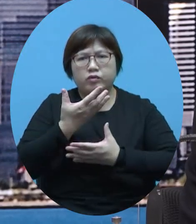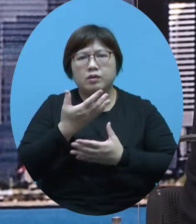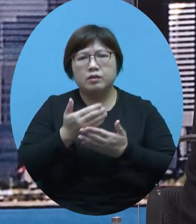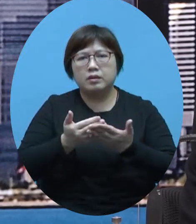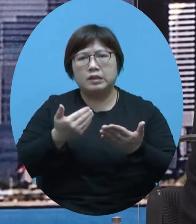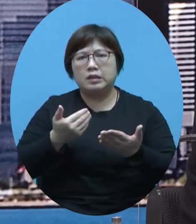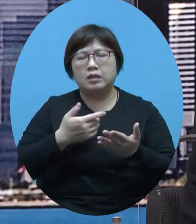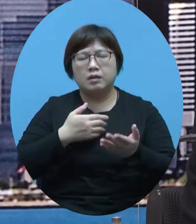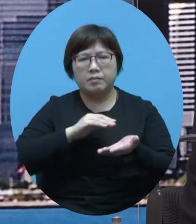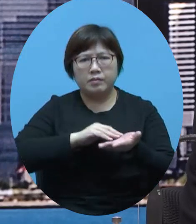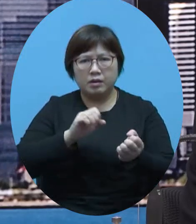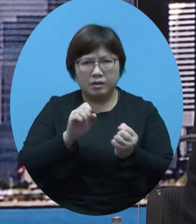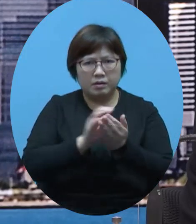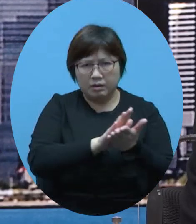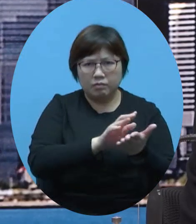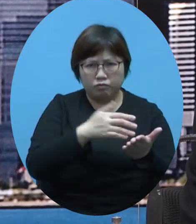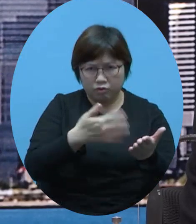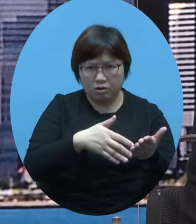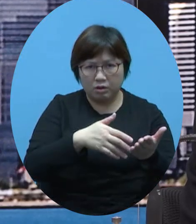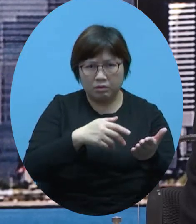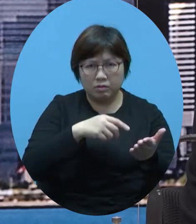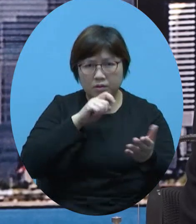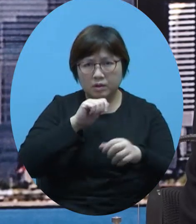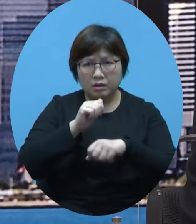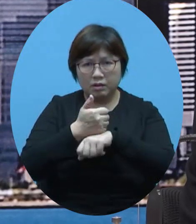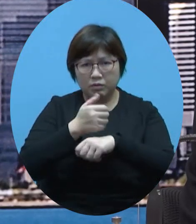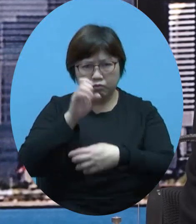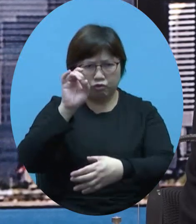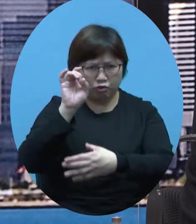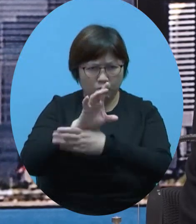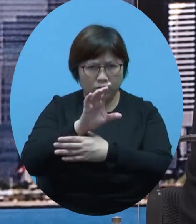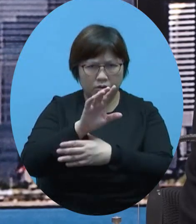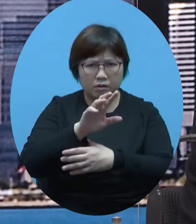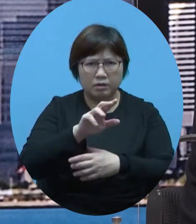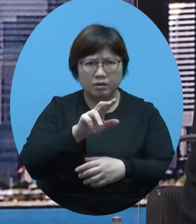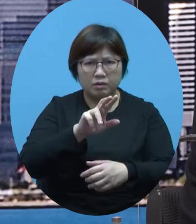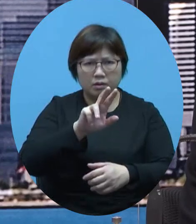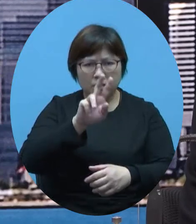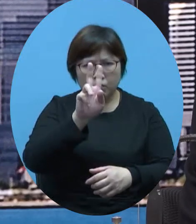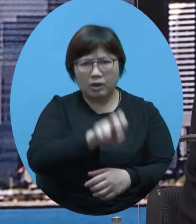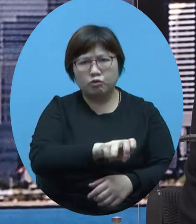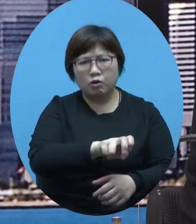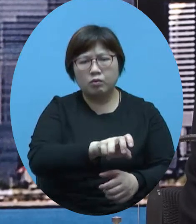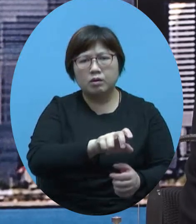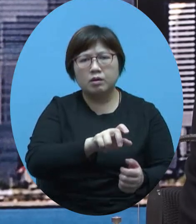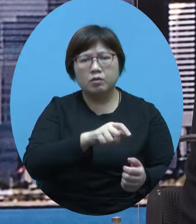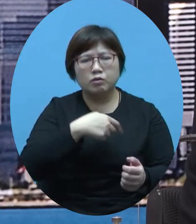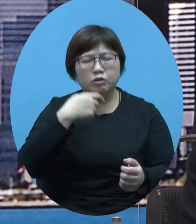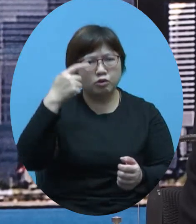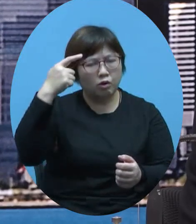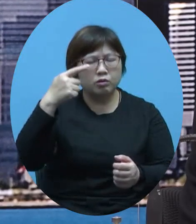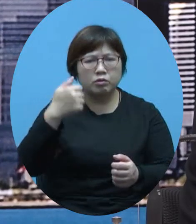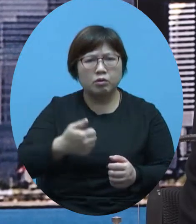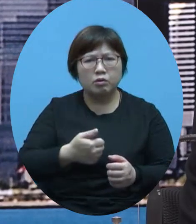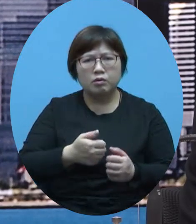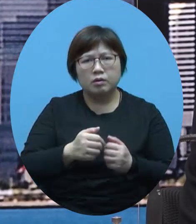染嘅人士，如果係我哋有機會可以係及早即係、就是、已經係揾到咧，我哋都希望做得到。咁